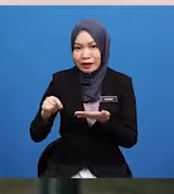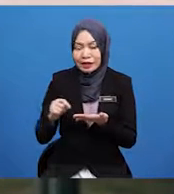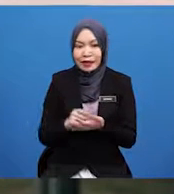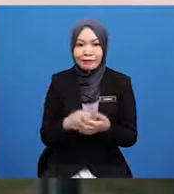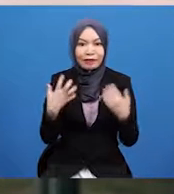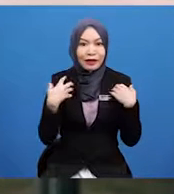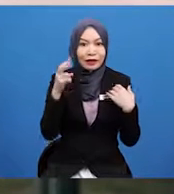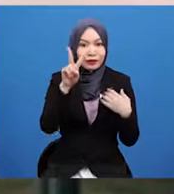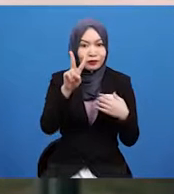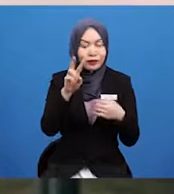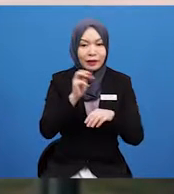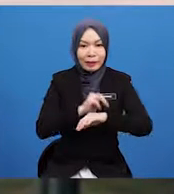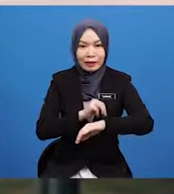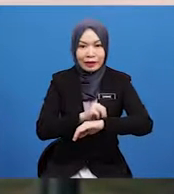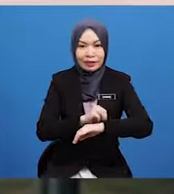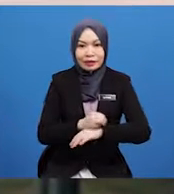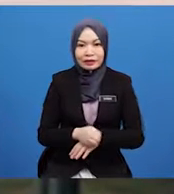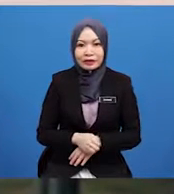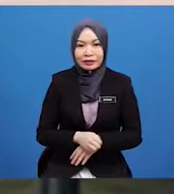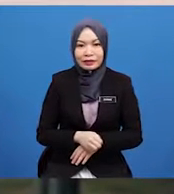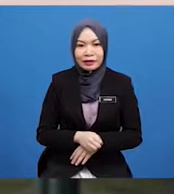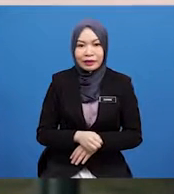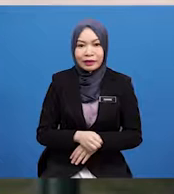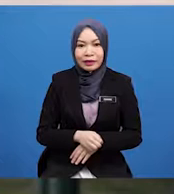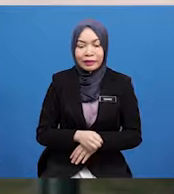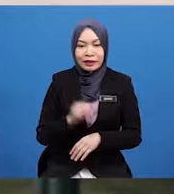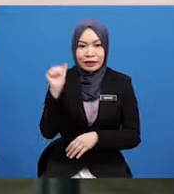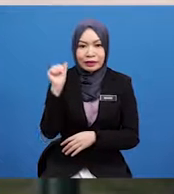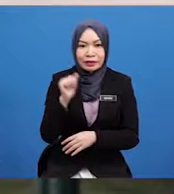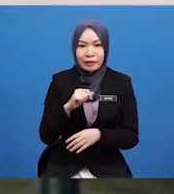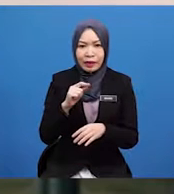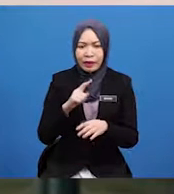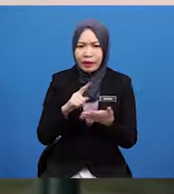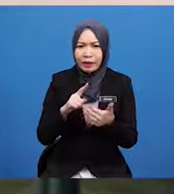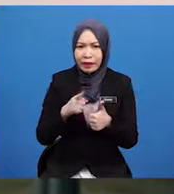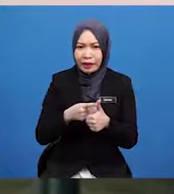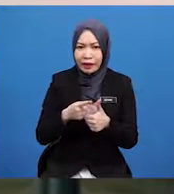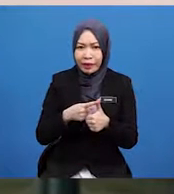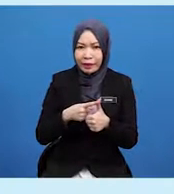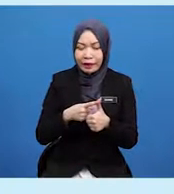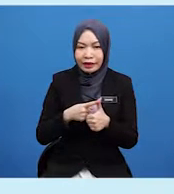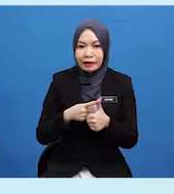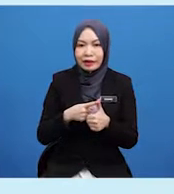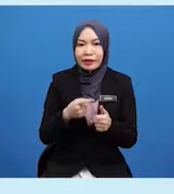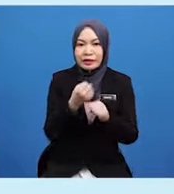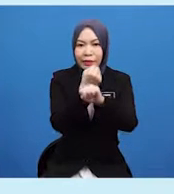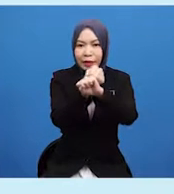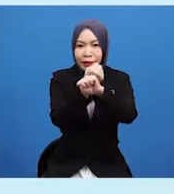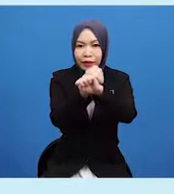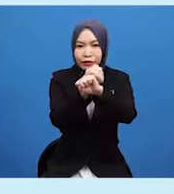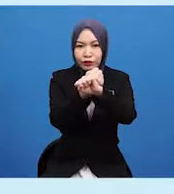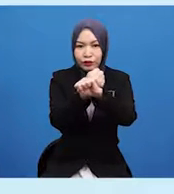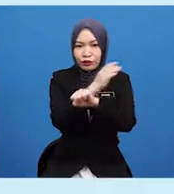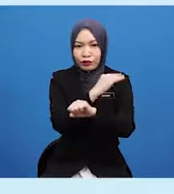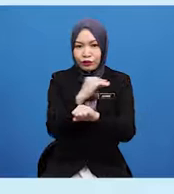zaman batu dan yang kedua ialah zaman logam zaman batu terdiri daripada tiga zaman